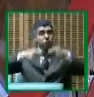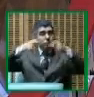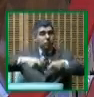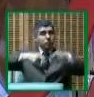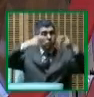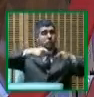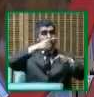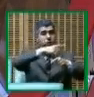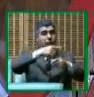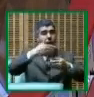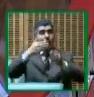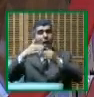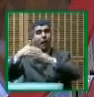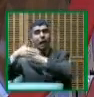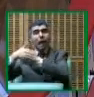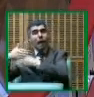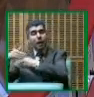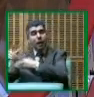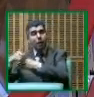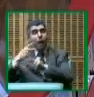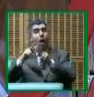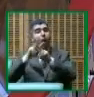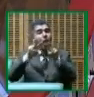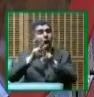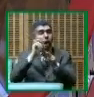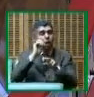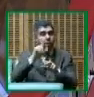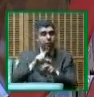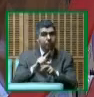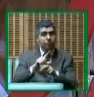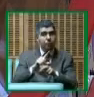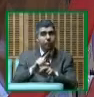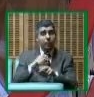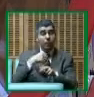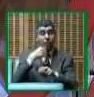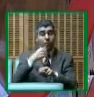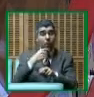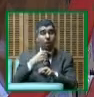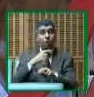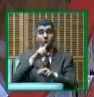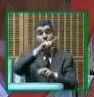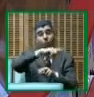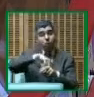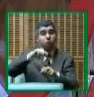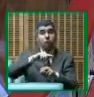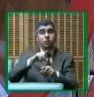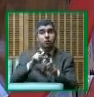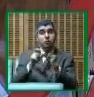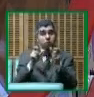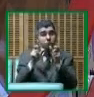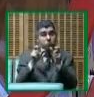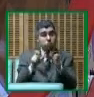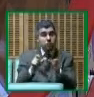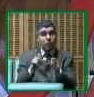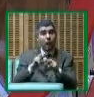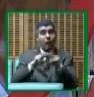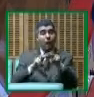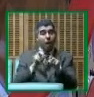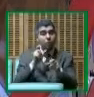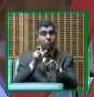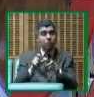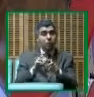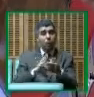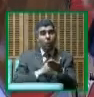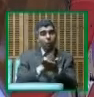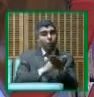المجاوره كلها باش ما تعاودش توقع هذه الفاجعه. فلذلك اعتقد انه يتعين